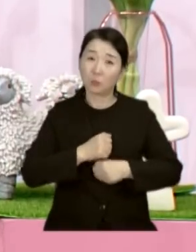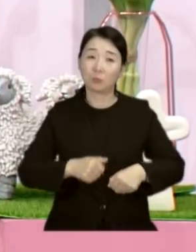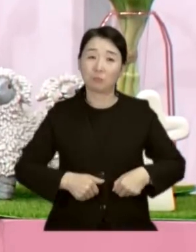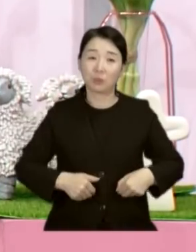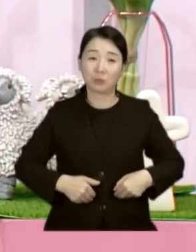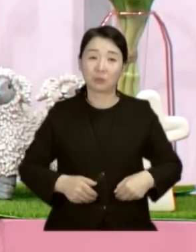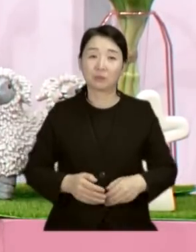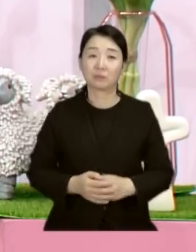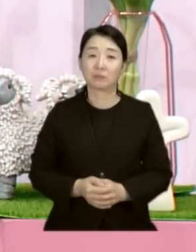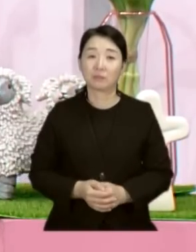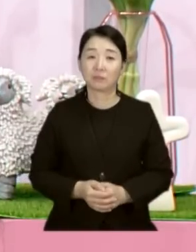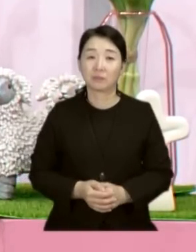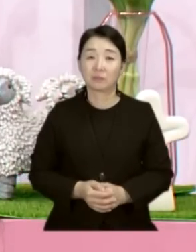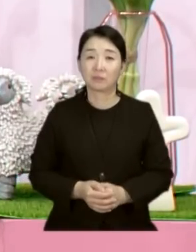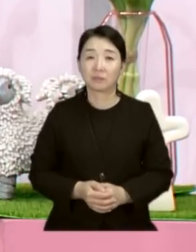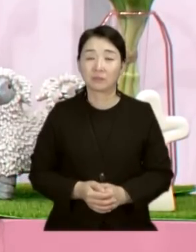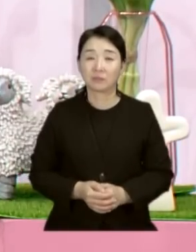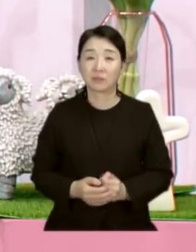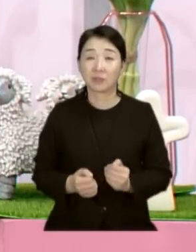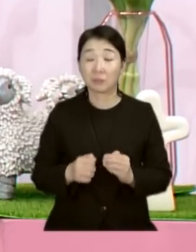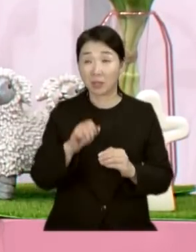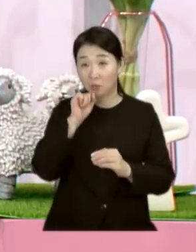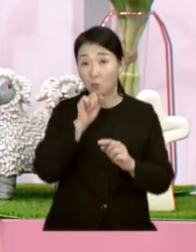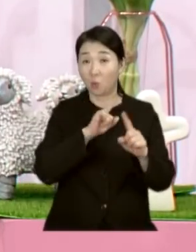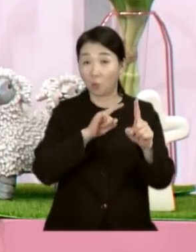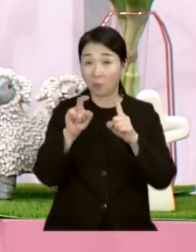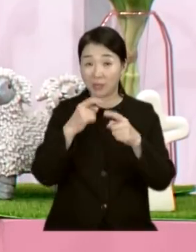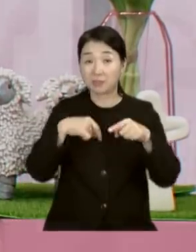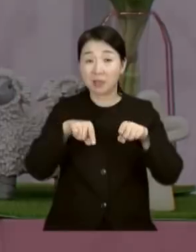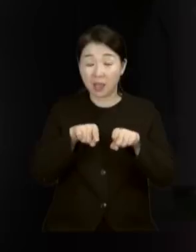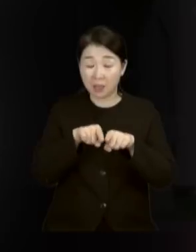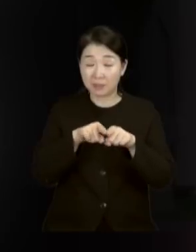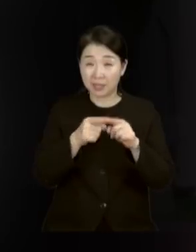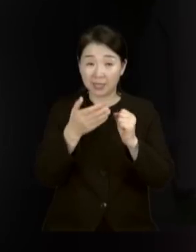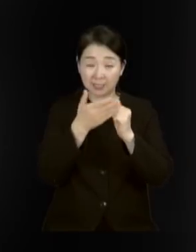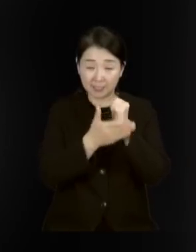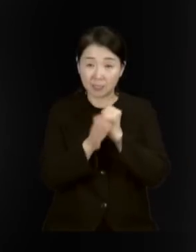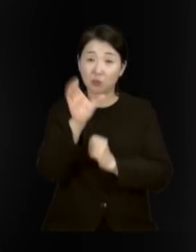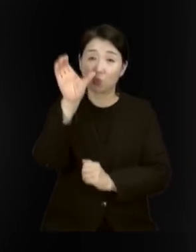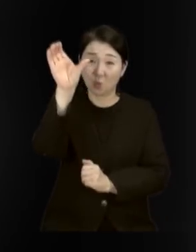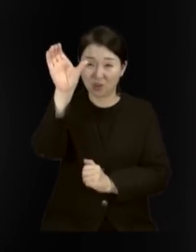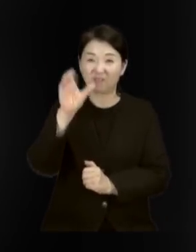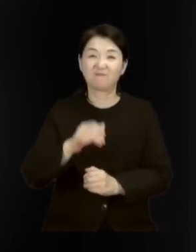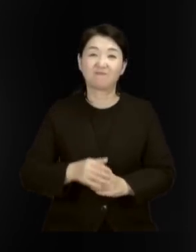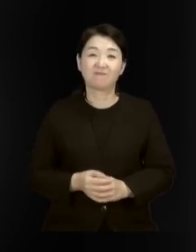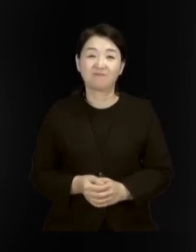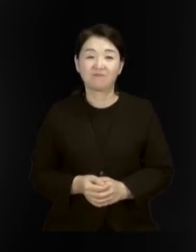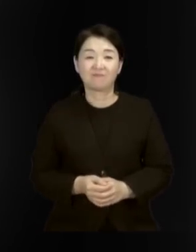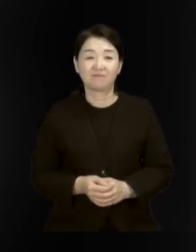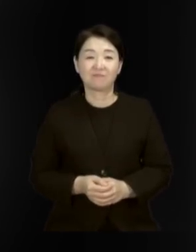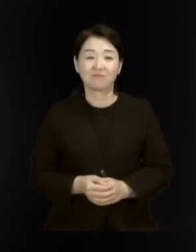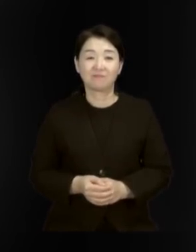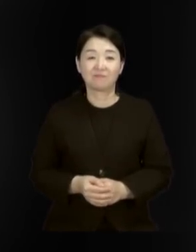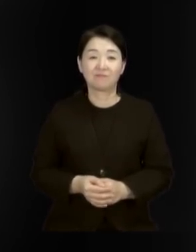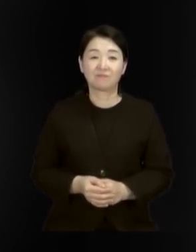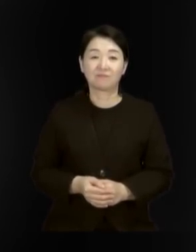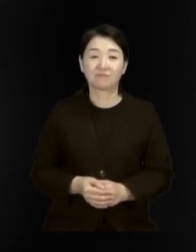그래서 제가 이제 말씀을 좋은 말씀을 이렇게 같이 사진하고 올리기 시작했어요. 근데